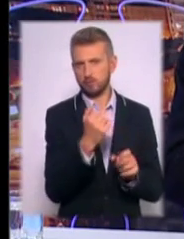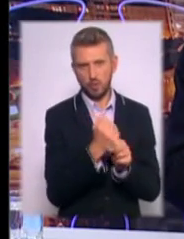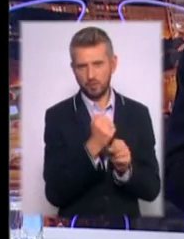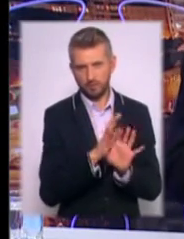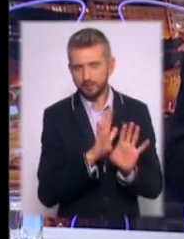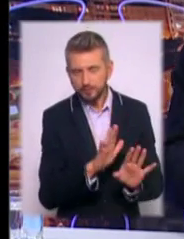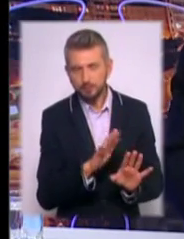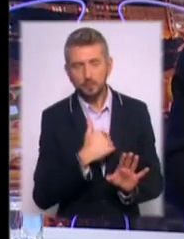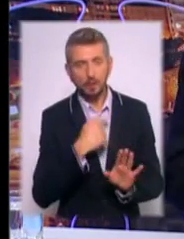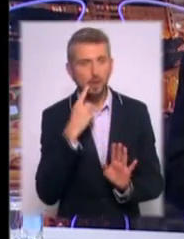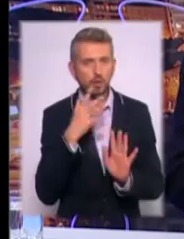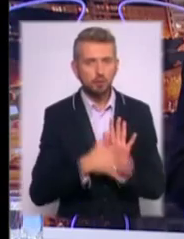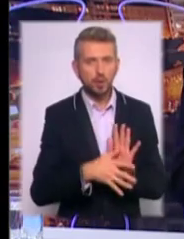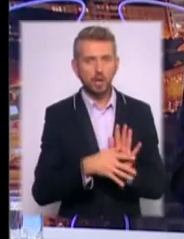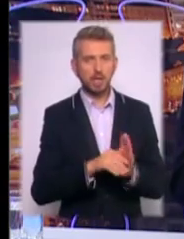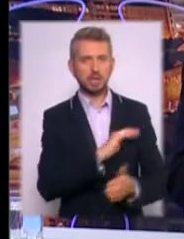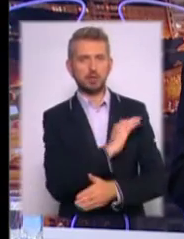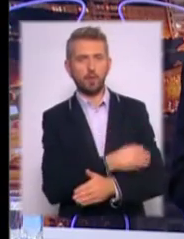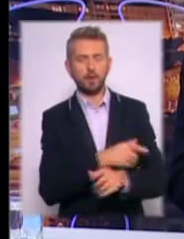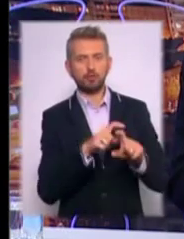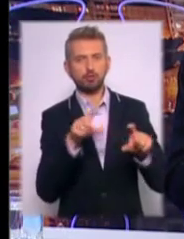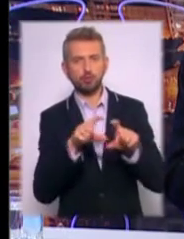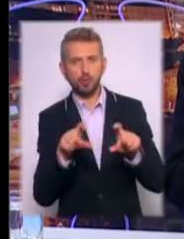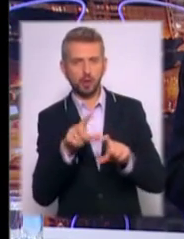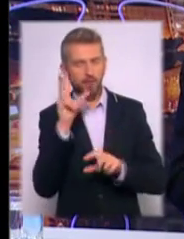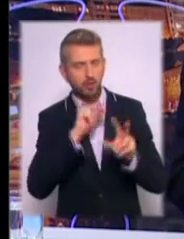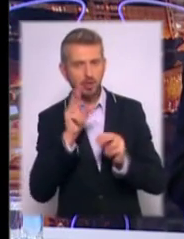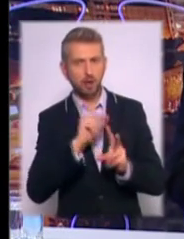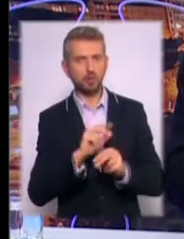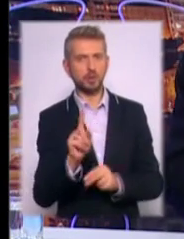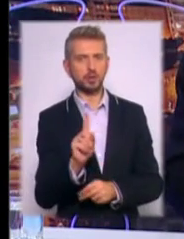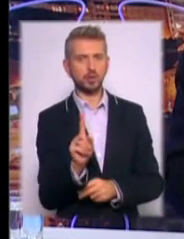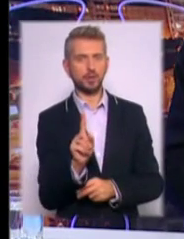я так розумію, це там силові структури, вважають, що